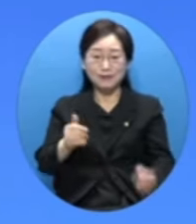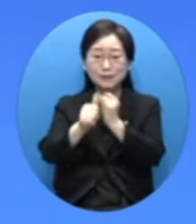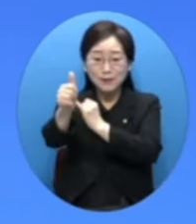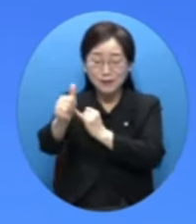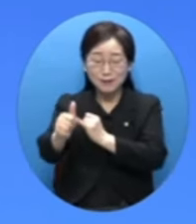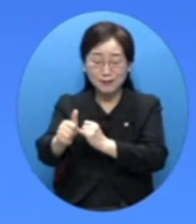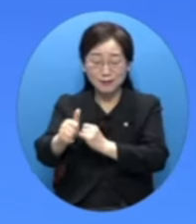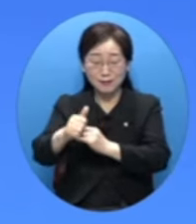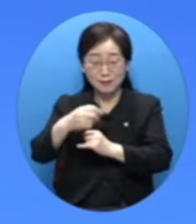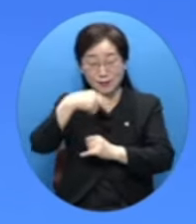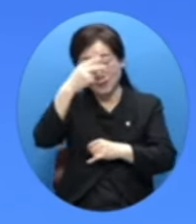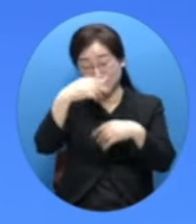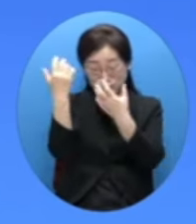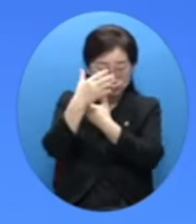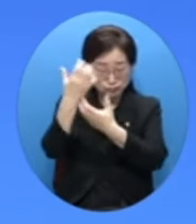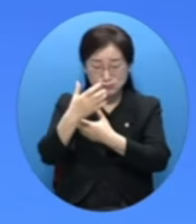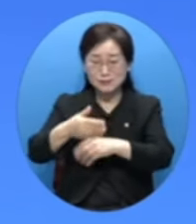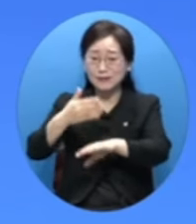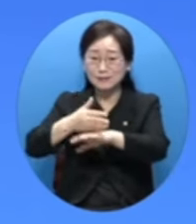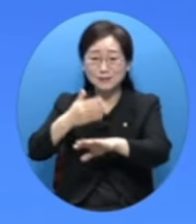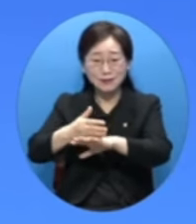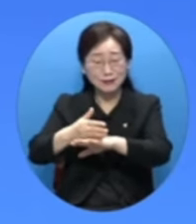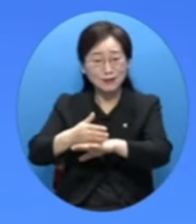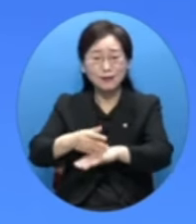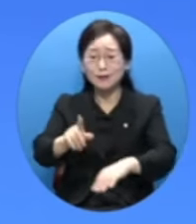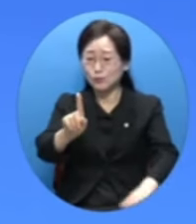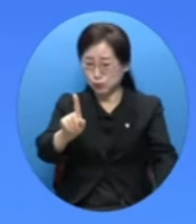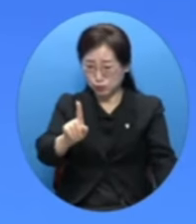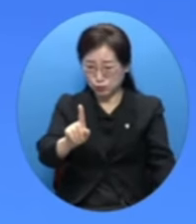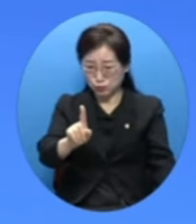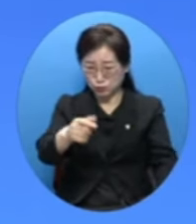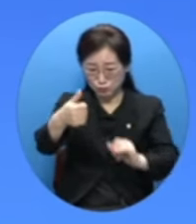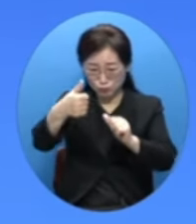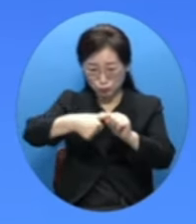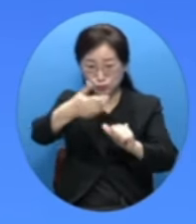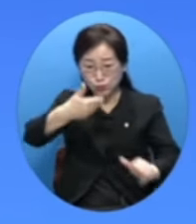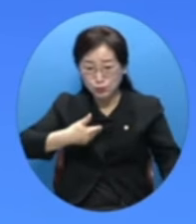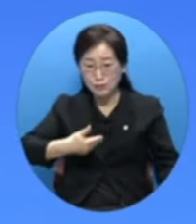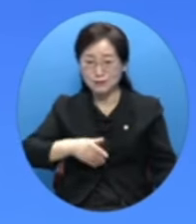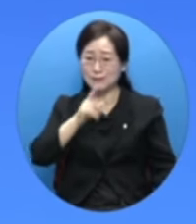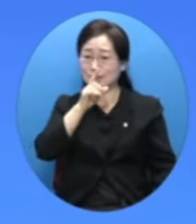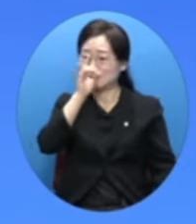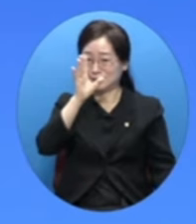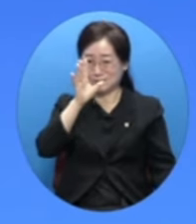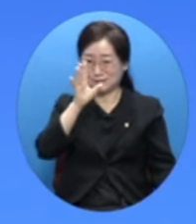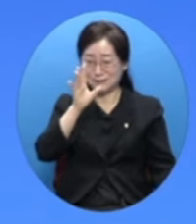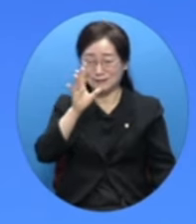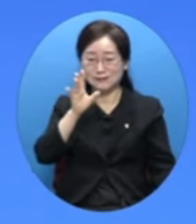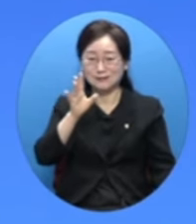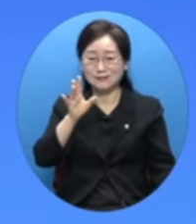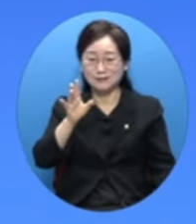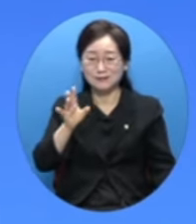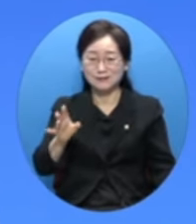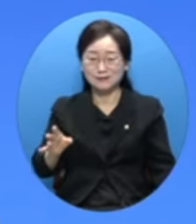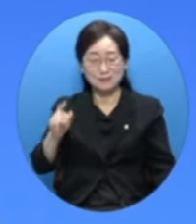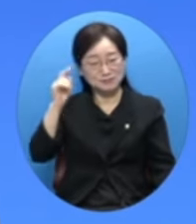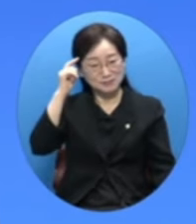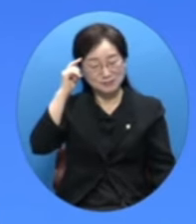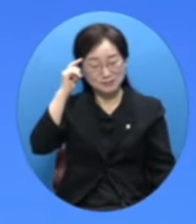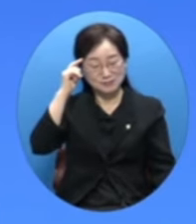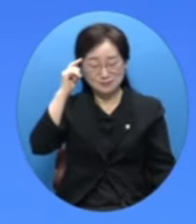취해 들어오는데 무슨 감사를 하라고 하는 것인가 참 말도 안 되는 얘기를 하신다